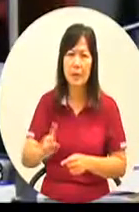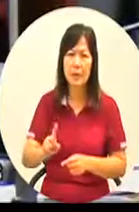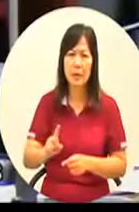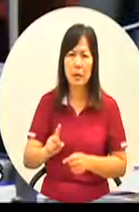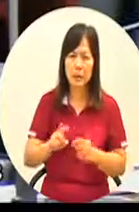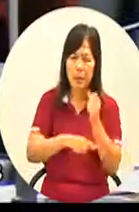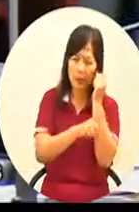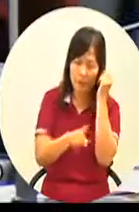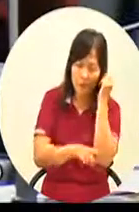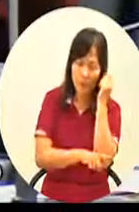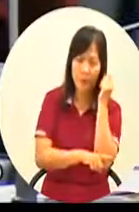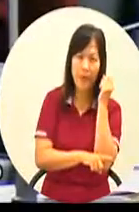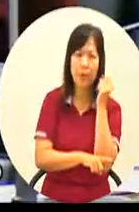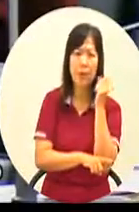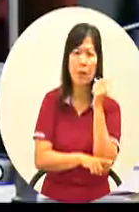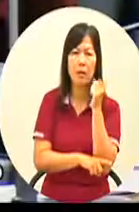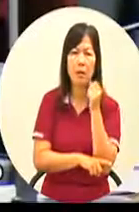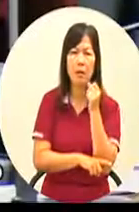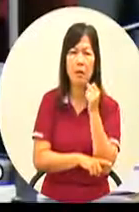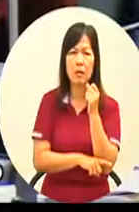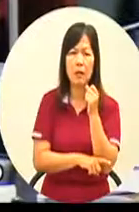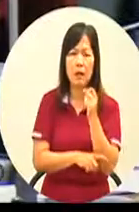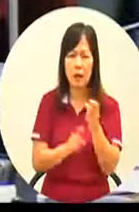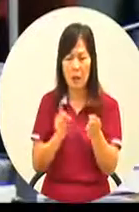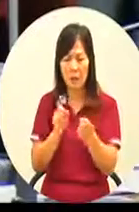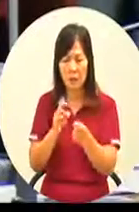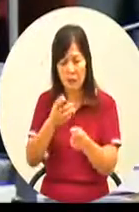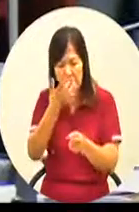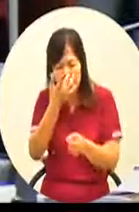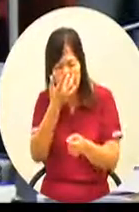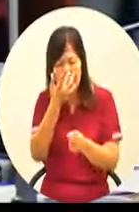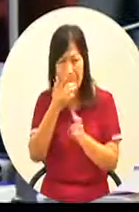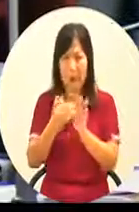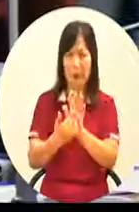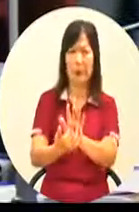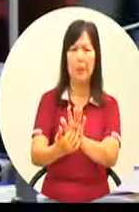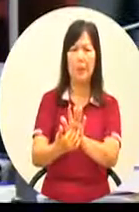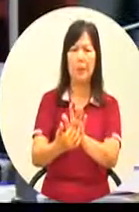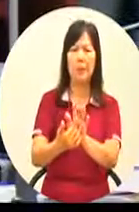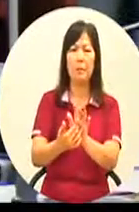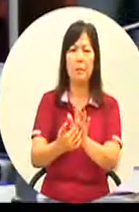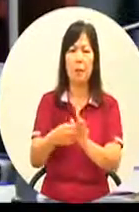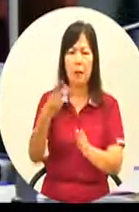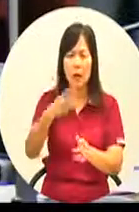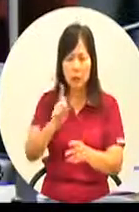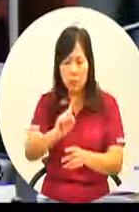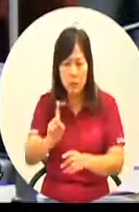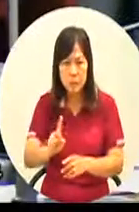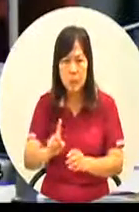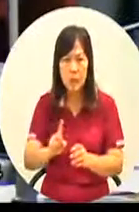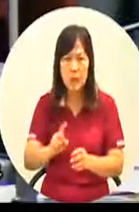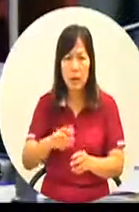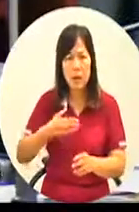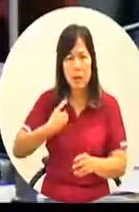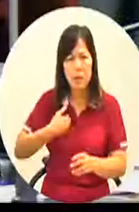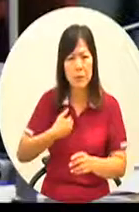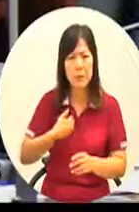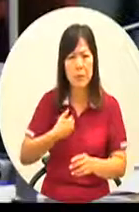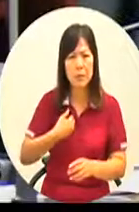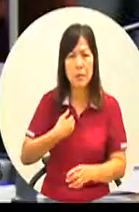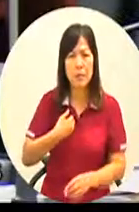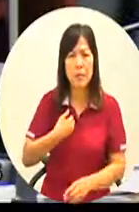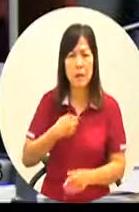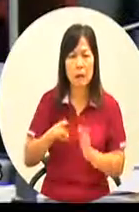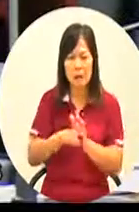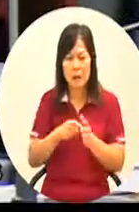法令上，他有一些吼不懂得来回避，或者是有一些他不知道怎么样来做一个